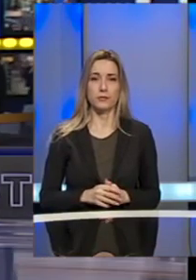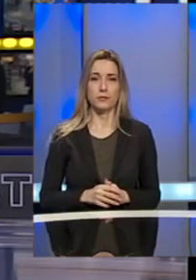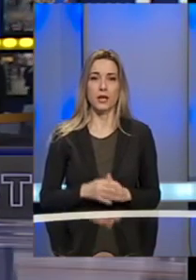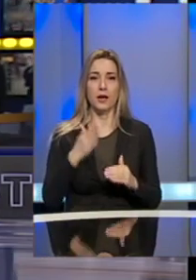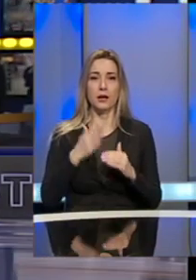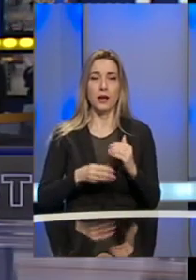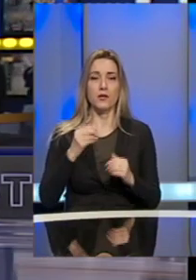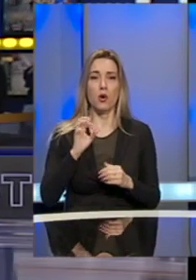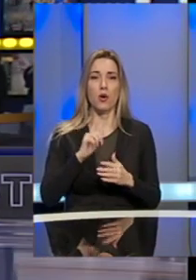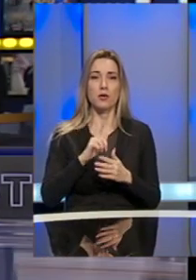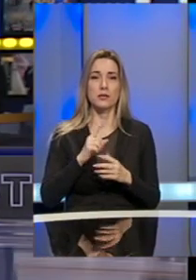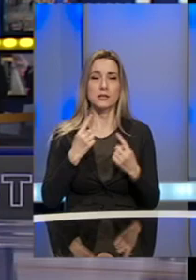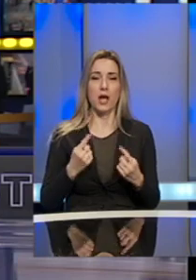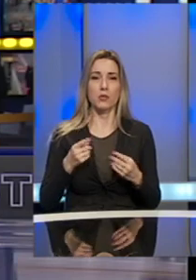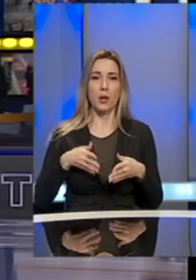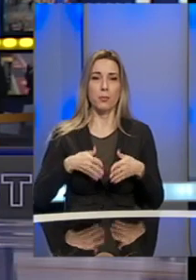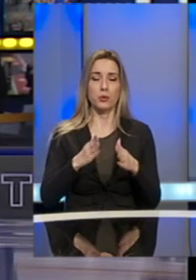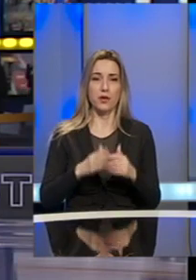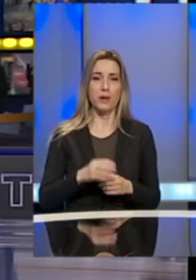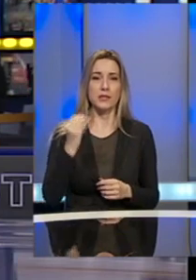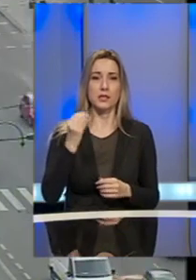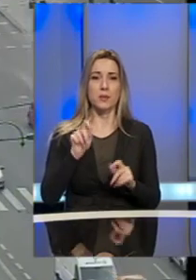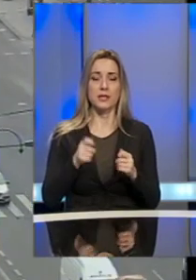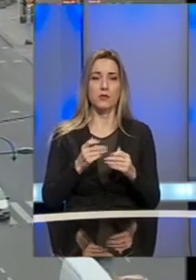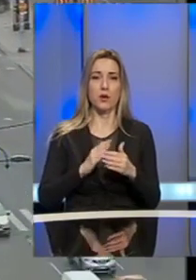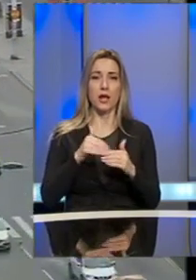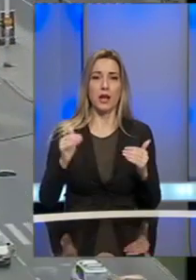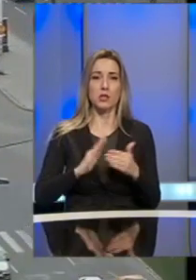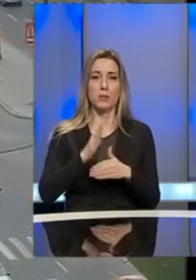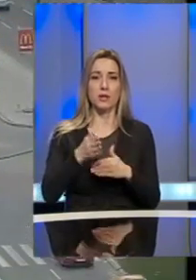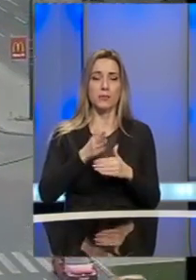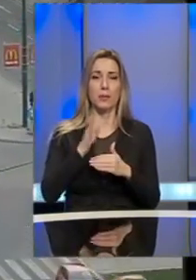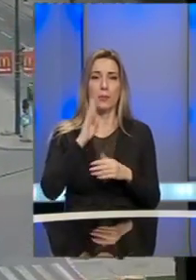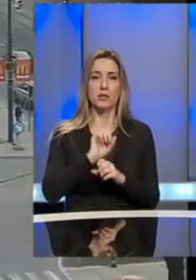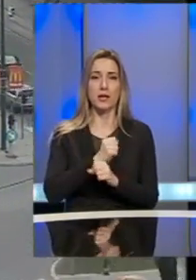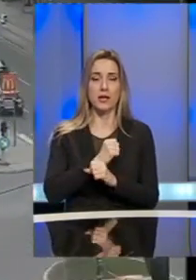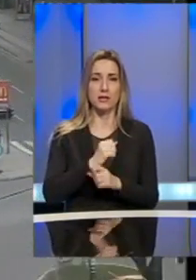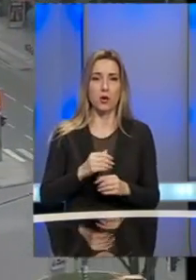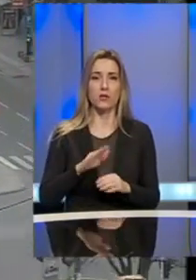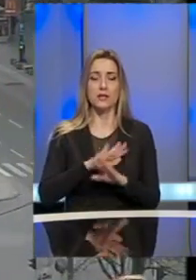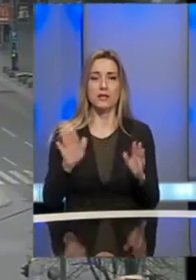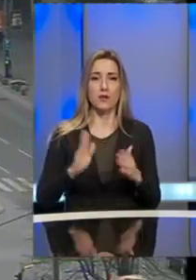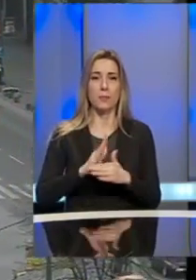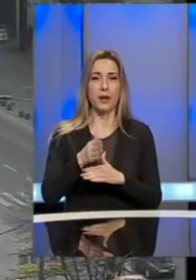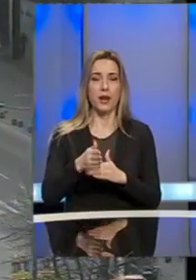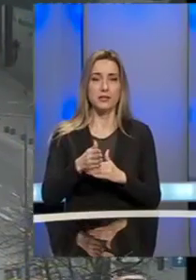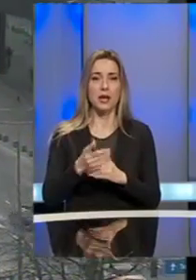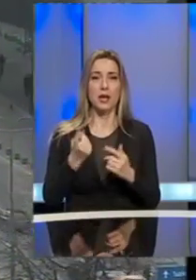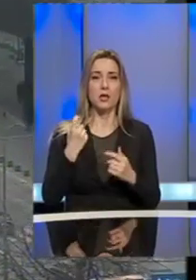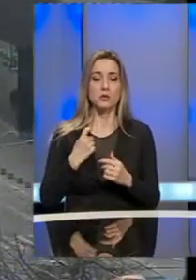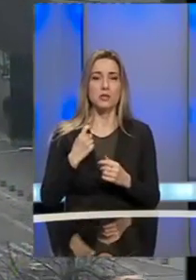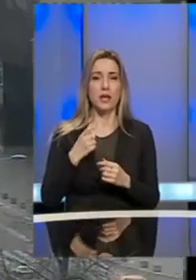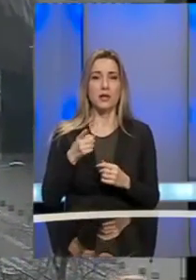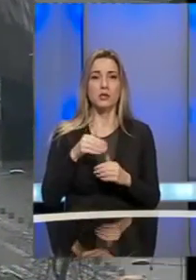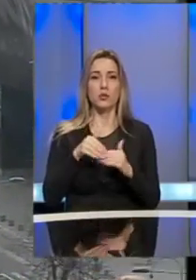Pred kraj vijesti informacija o stanju na putevima. Srbija je zatvorila granične prelaze prema Bosni i Hercegovini za sve prelaske. Izuzetak